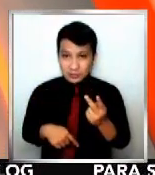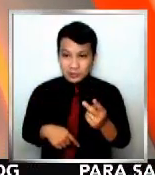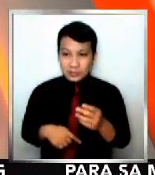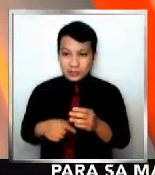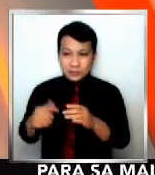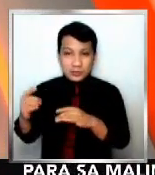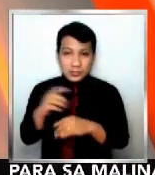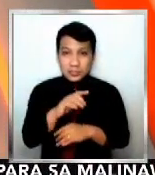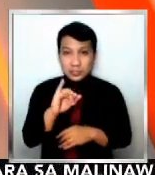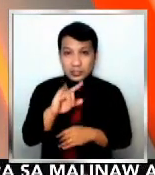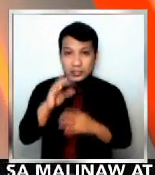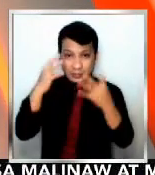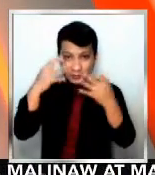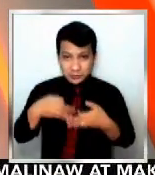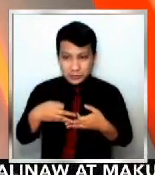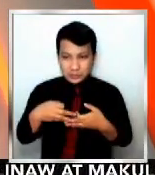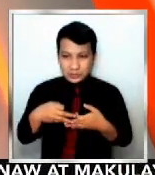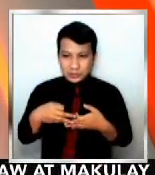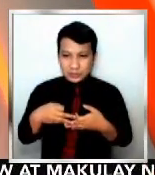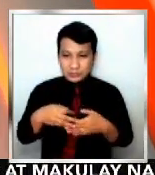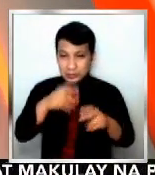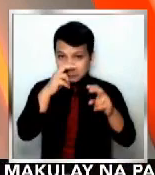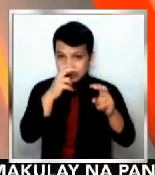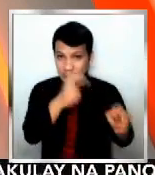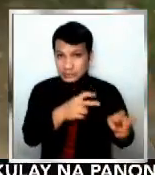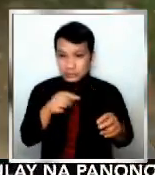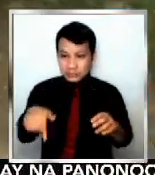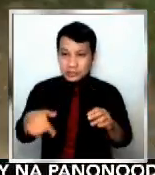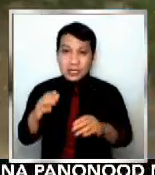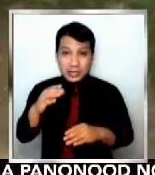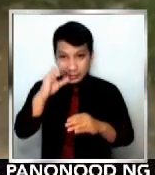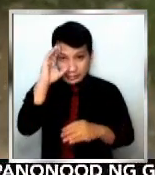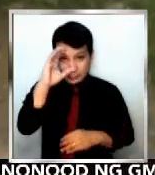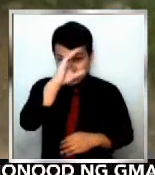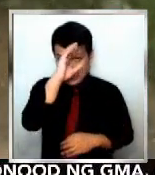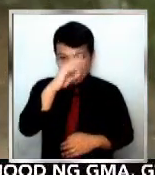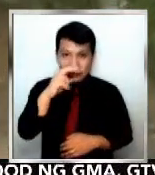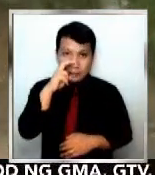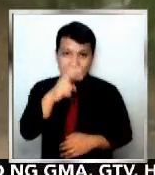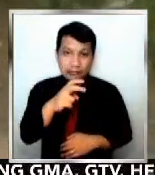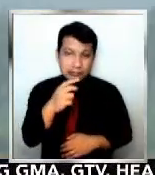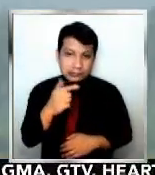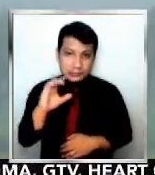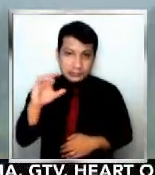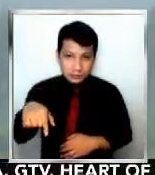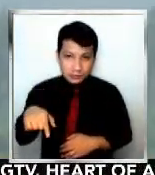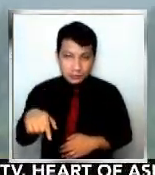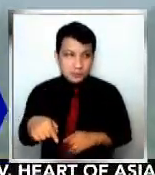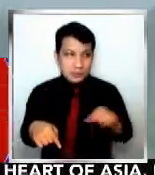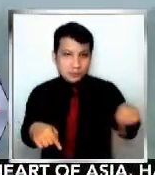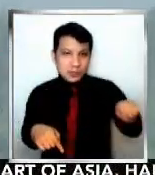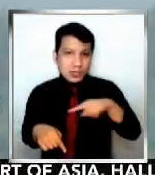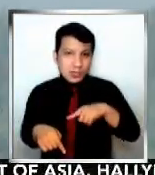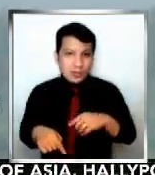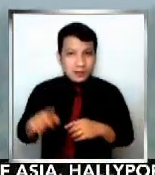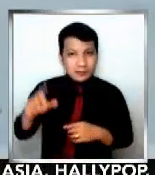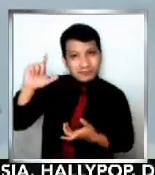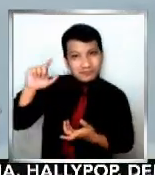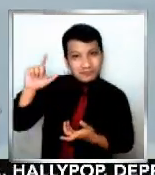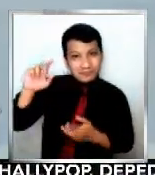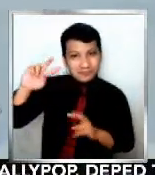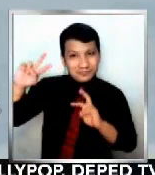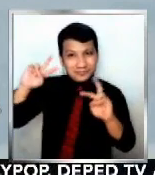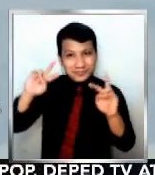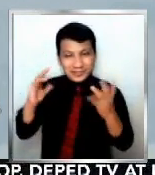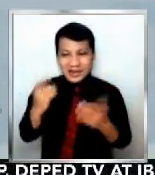IATF na naka-heightened GCQ po ang Cavite. Ang mga turista, panay ang papicture sa Nag-aalboroto pa rin Bulkang Taal.